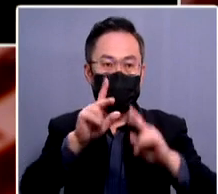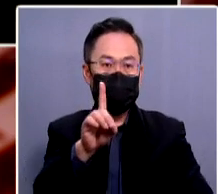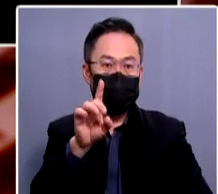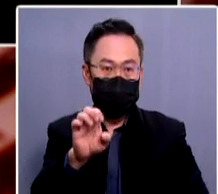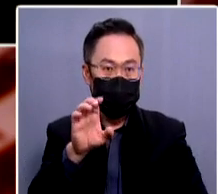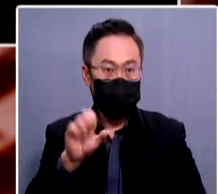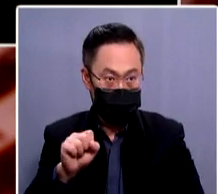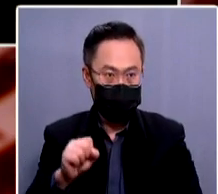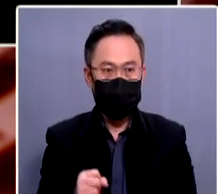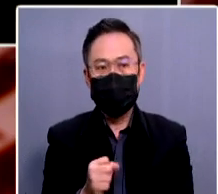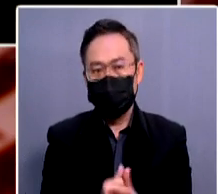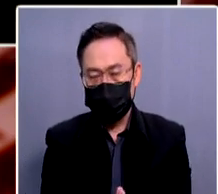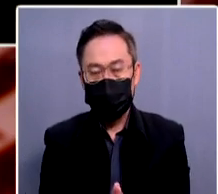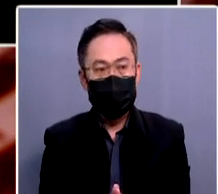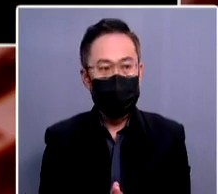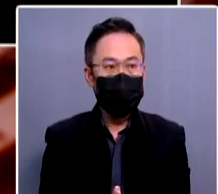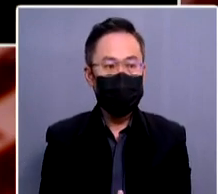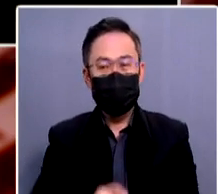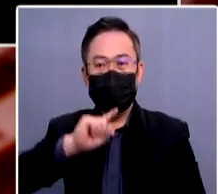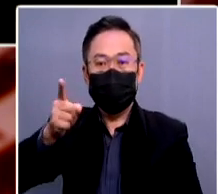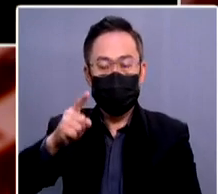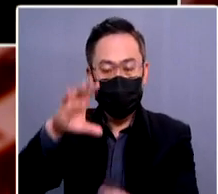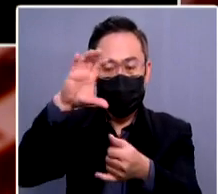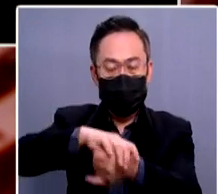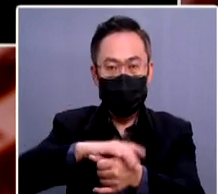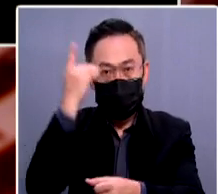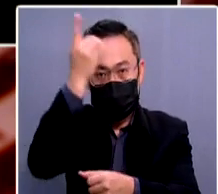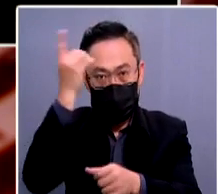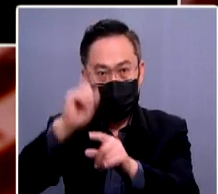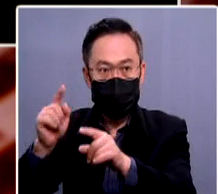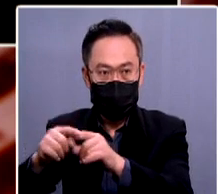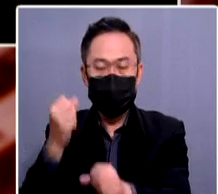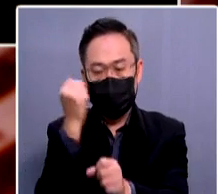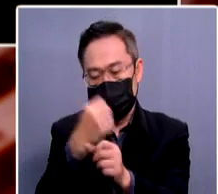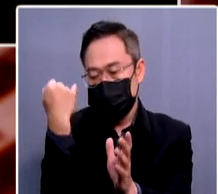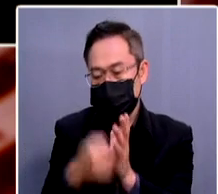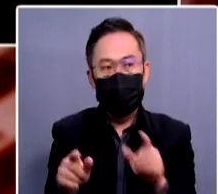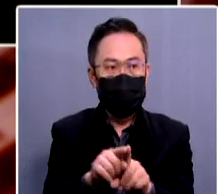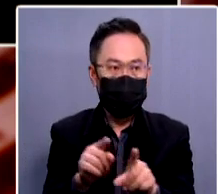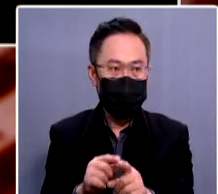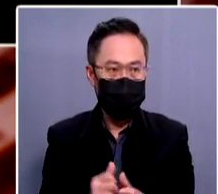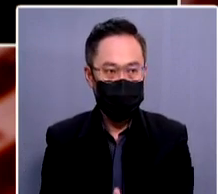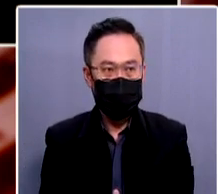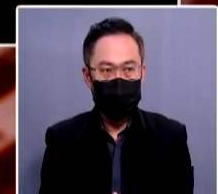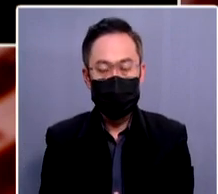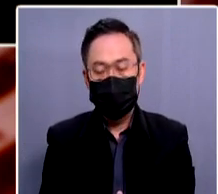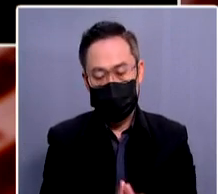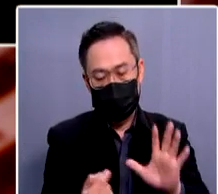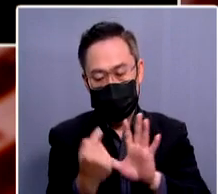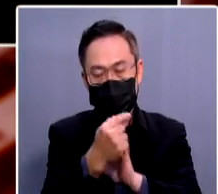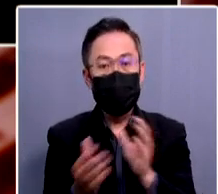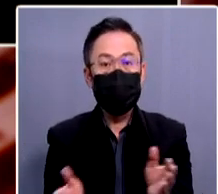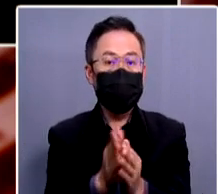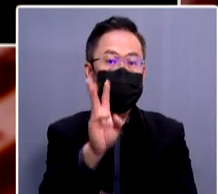อันนี้คือเป็นการเอาผิดดาราที่ออกมาขอเอารัฐบาลนะคะอันนี้เป็นรัฐมนตรีกระทรวง DES นะคะคุณผู้ชมหลักๆแล้วก็คือเรื่องของ